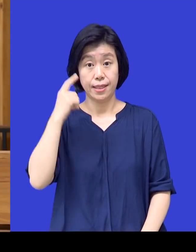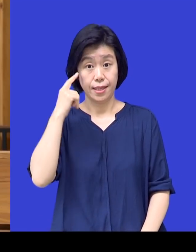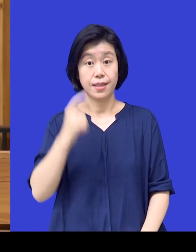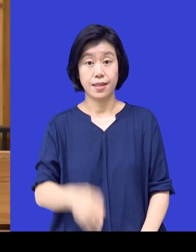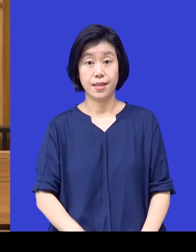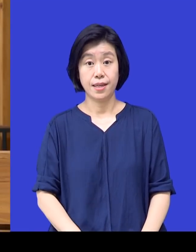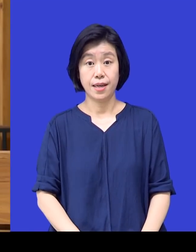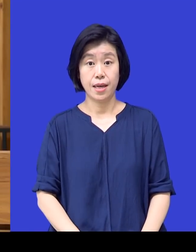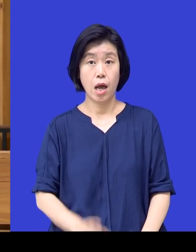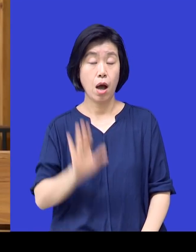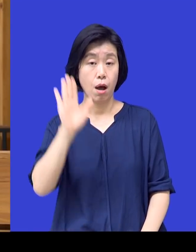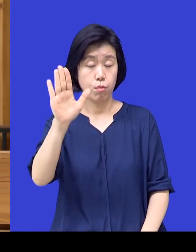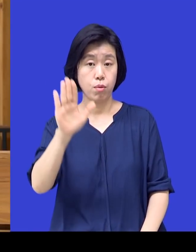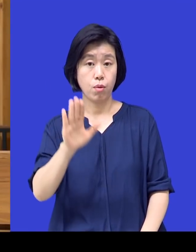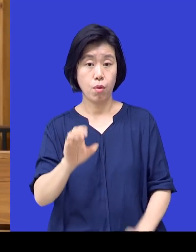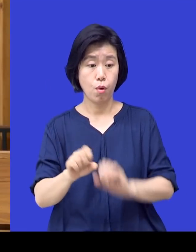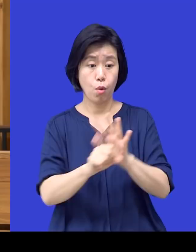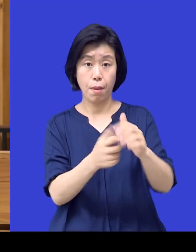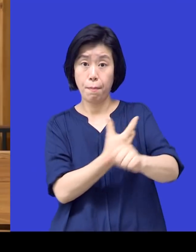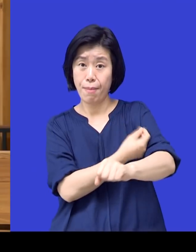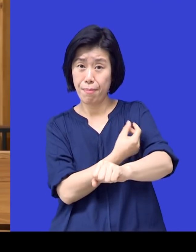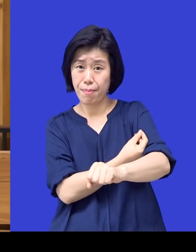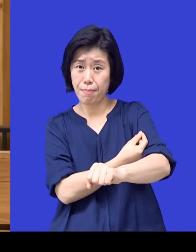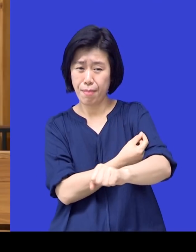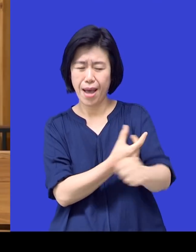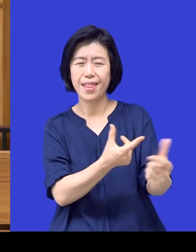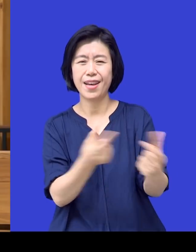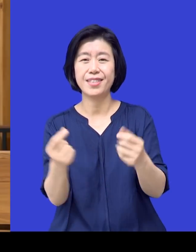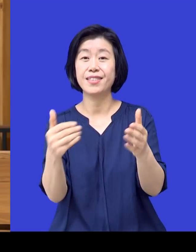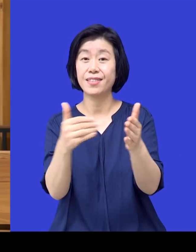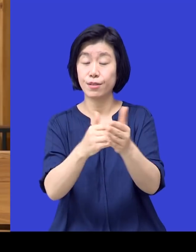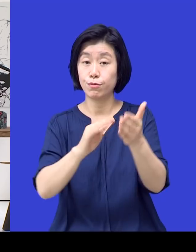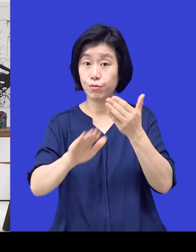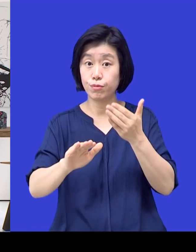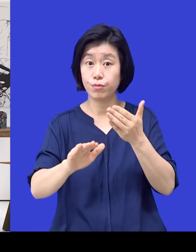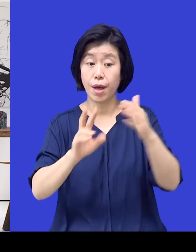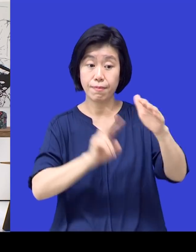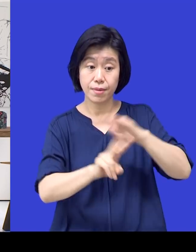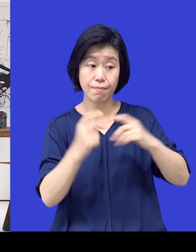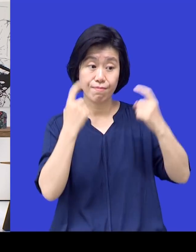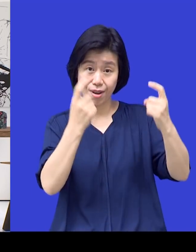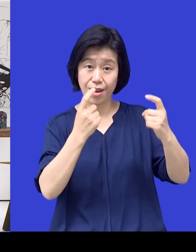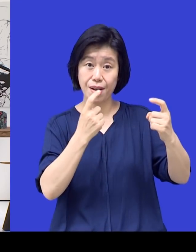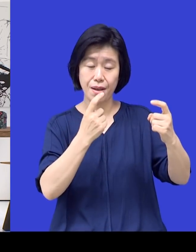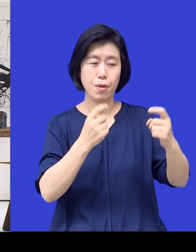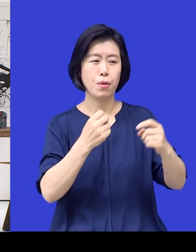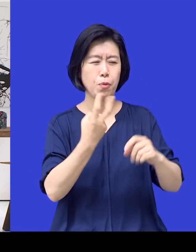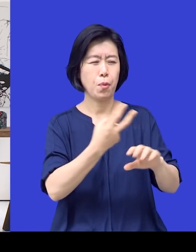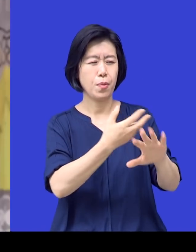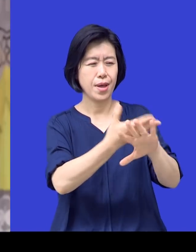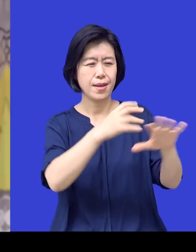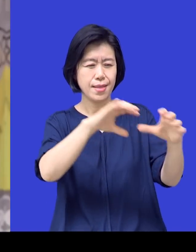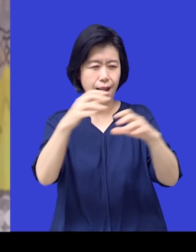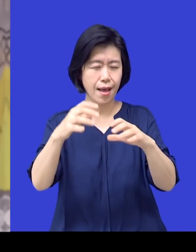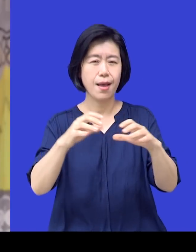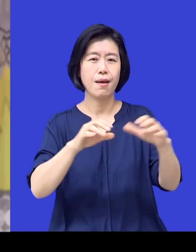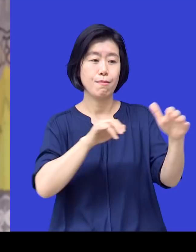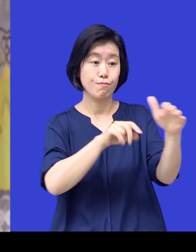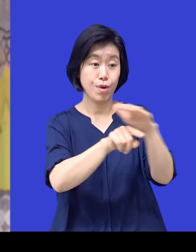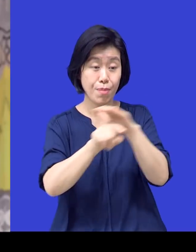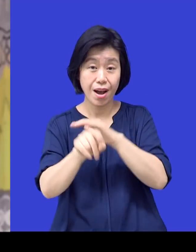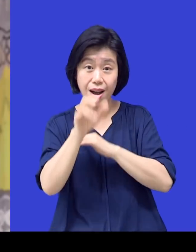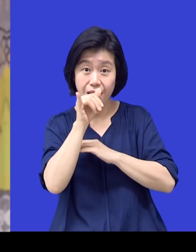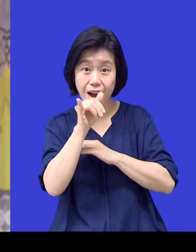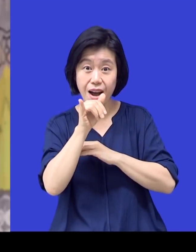생각엔 곧 백신도 다 맞게 되고 자유롭게 좀 다니게 되면 많은 또 비전 트립을 통해서 네. 또 많은 곳에서 컴패션 알려주시고 또 몸소